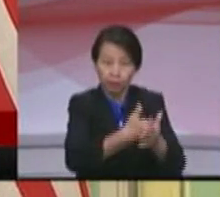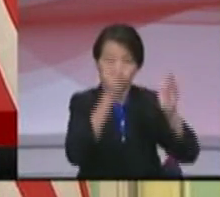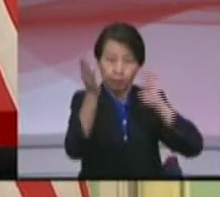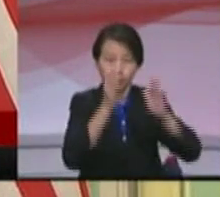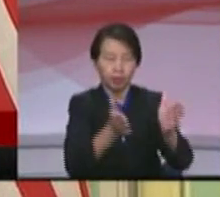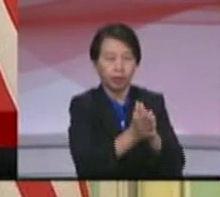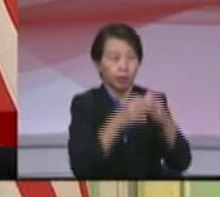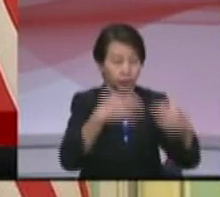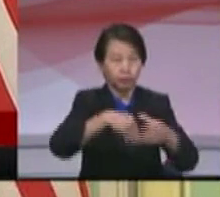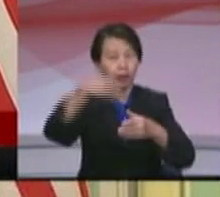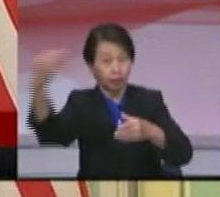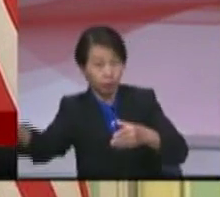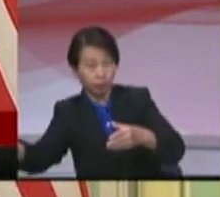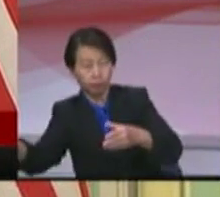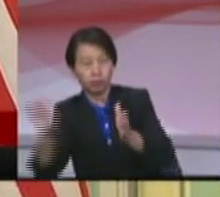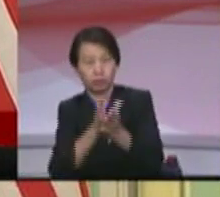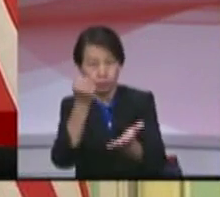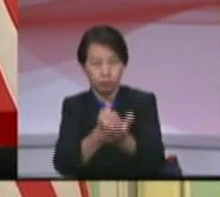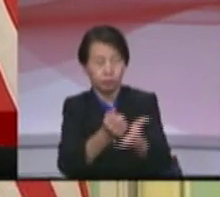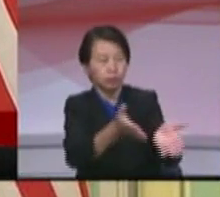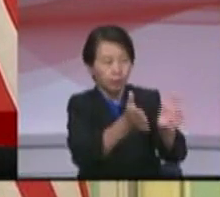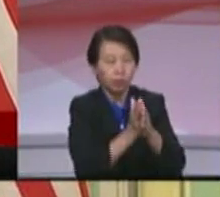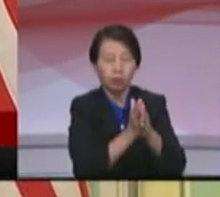kita selepas keluar daripada immigration.